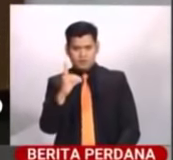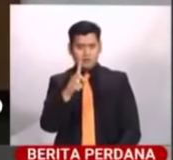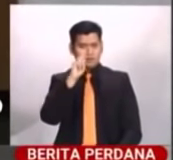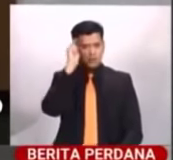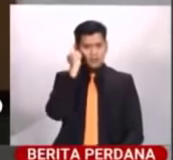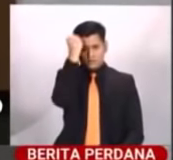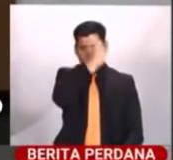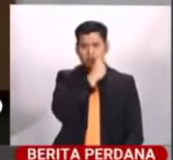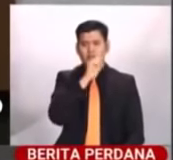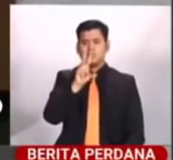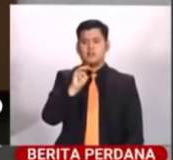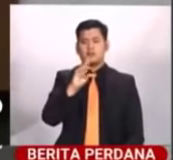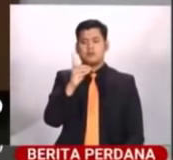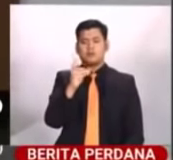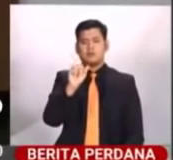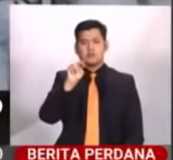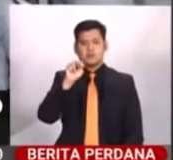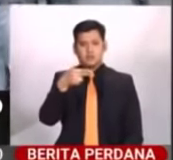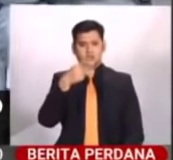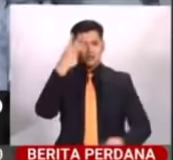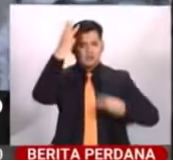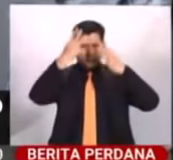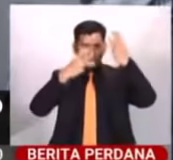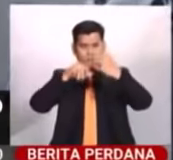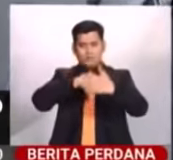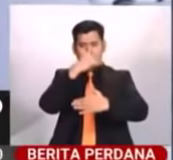Madinah memberitahu kebimbangannya terhadap projek bernilai